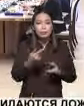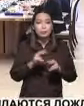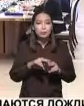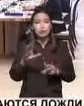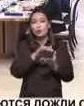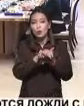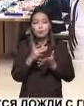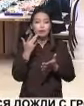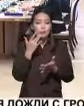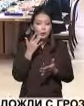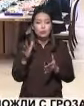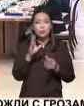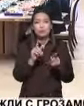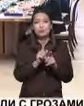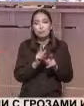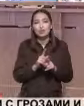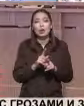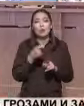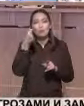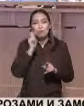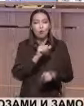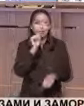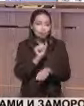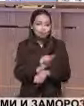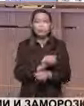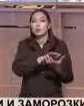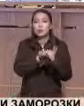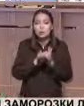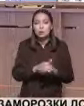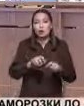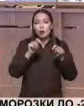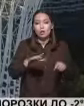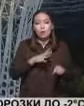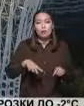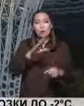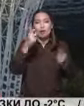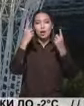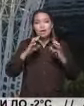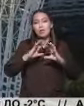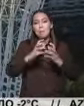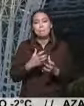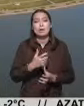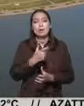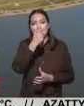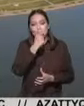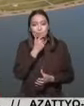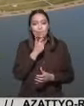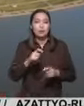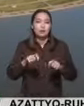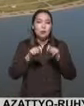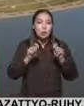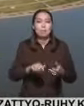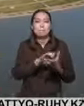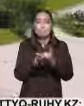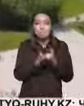служил поводом прекращения боевых действий и установления перемирия. Эта дата своего рода символ глобальной солидарности и для построения миролюбивого